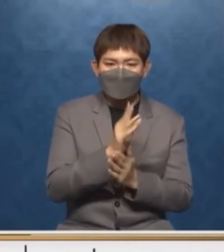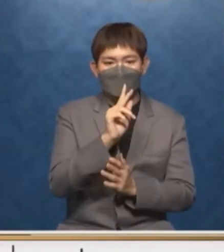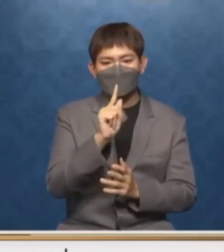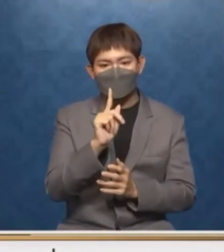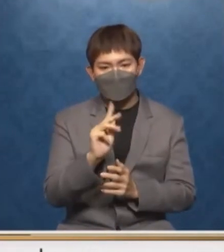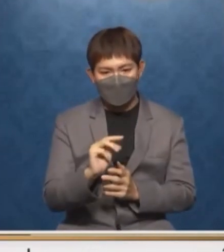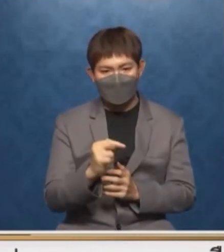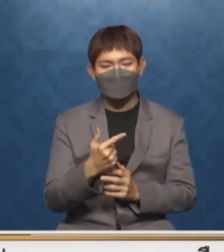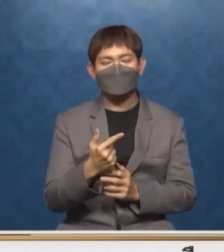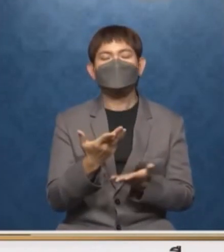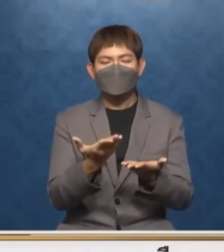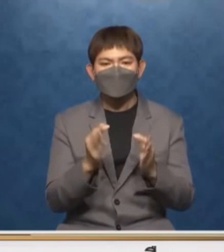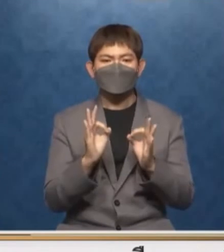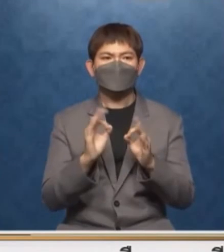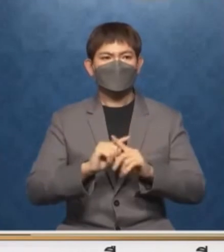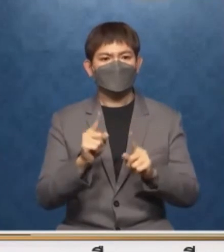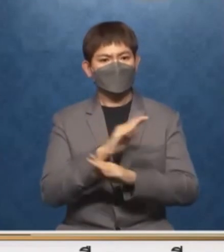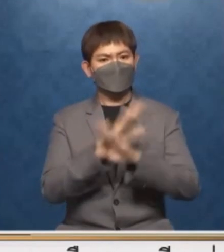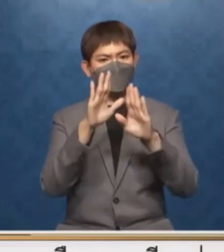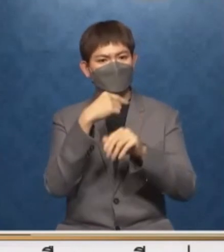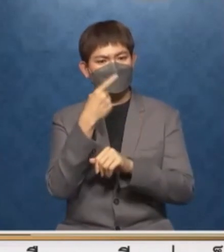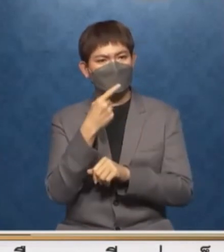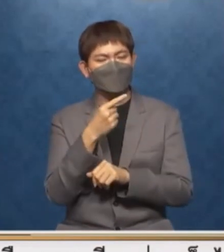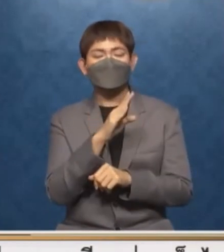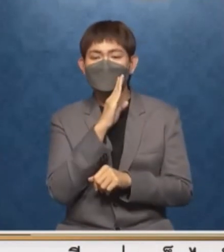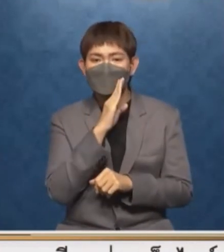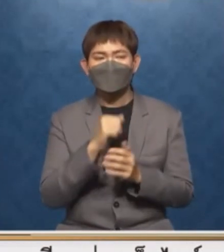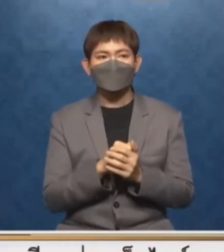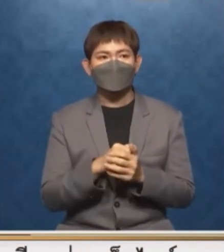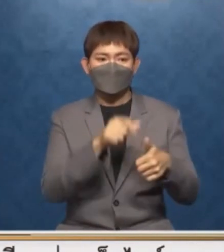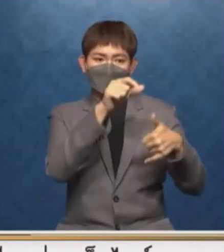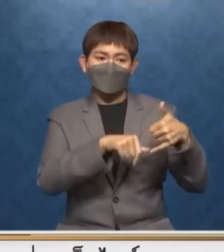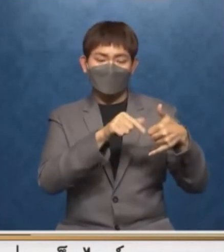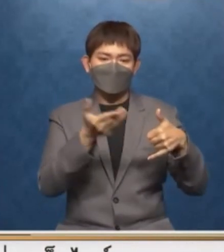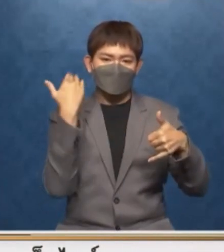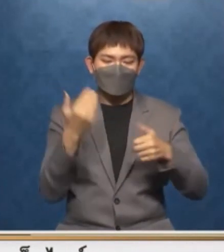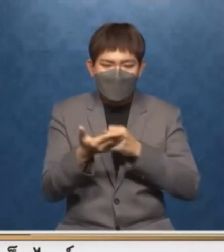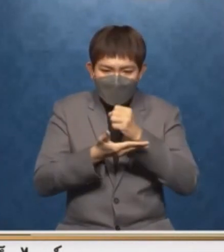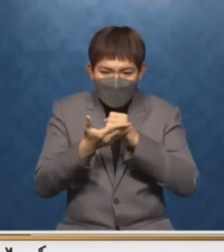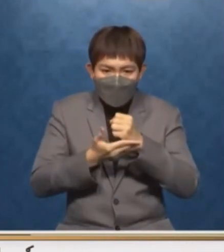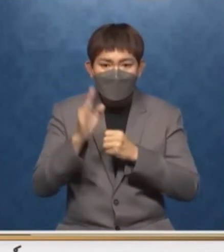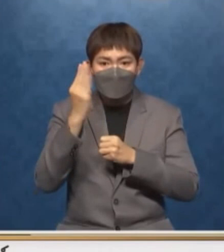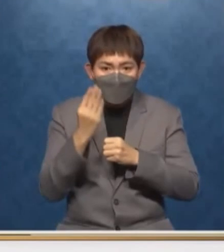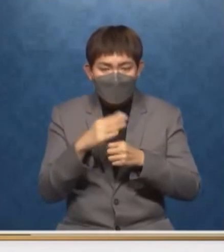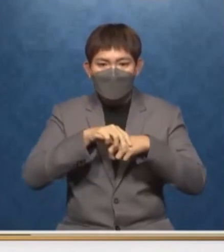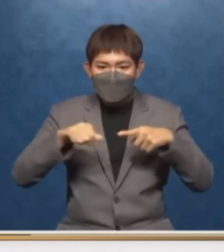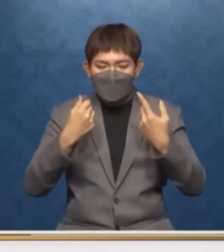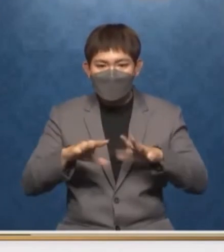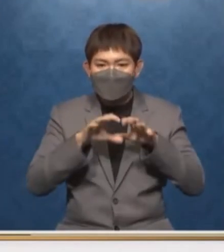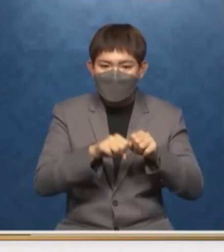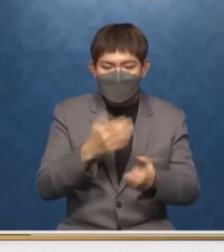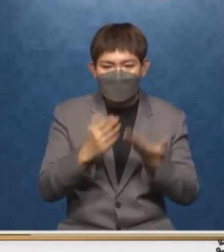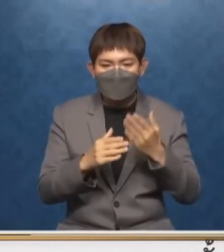งแต่พอท่านยกออกท่านไปห้ามคนที่เขาสมมติว่ามีคนคนนึงเขาเคยเสพกระท่อมแล้วโดนจับนะครับหรือเขาปลูกกระท่อมแล้วเขาขายแล้วเ